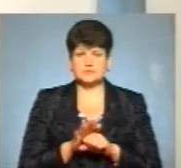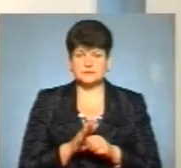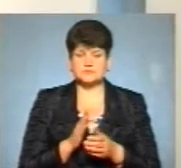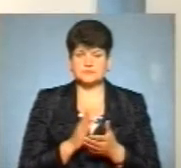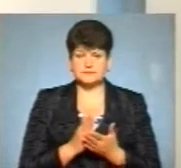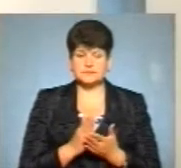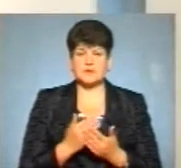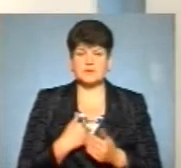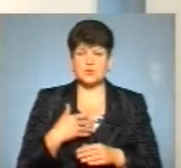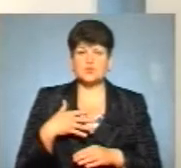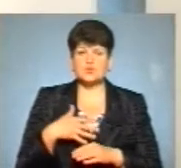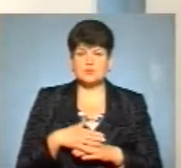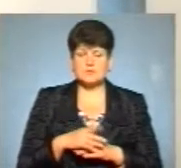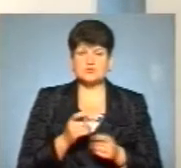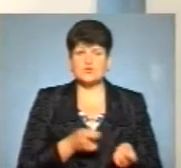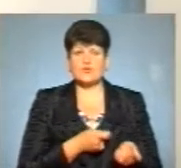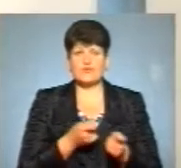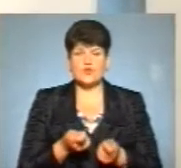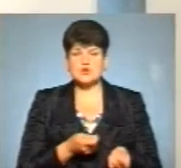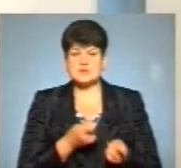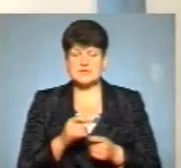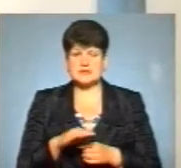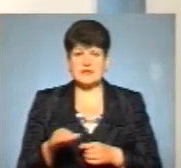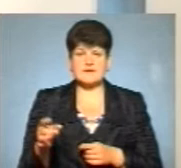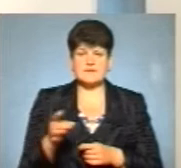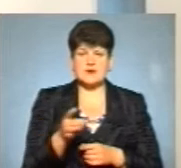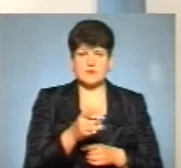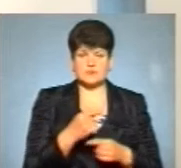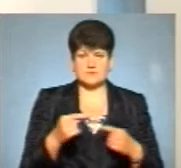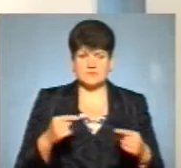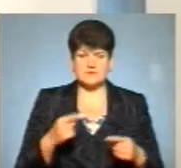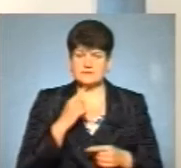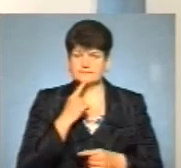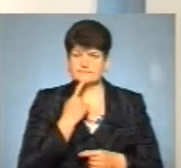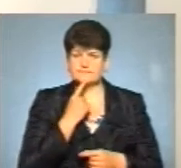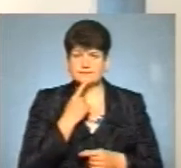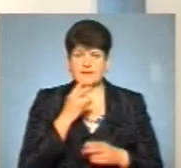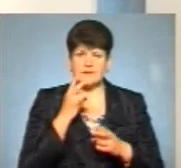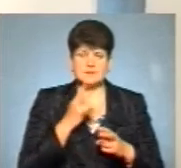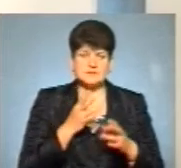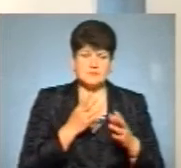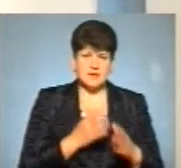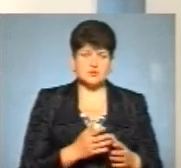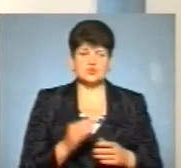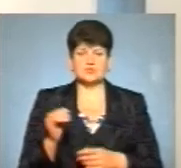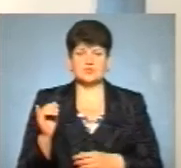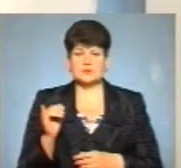ми розуміємо, що возити дітей з району в район досить складно, небезпечно в якійсь мірі, і